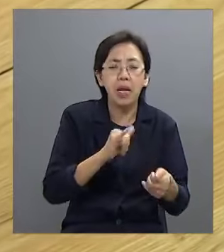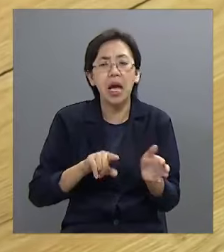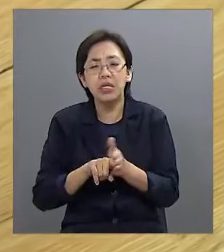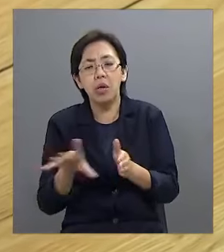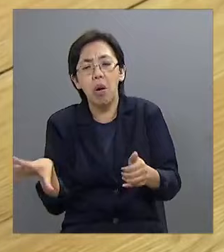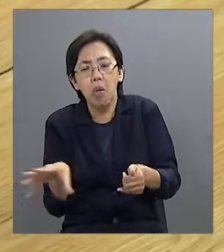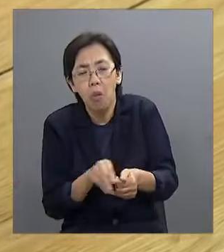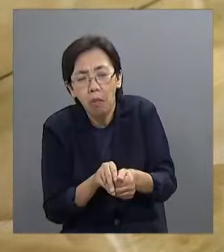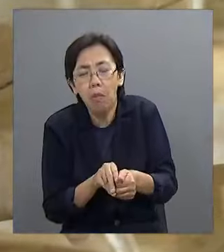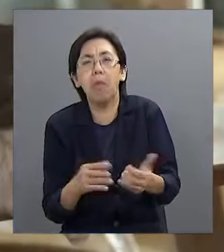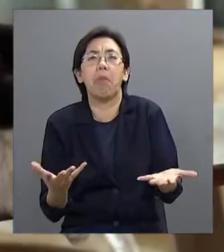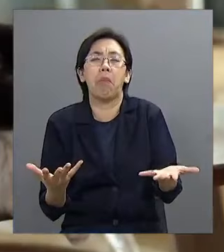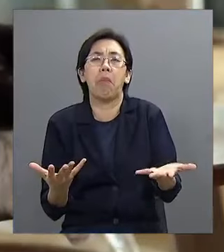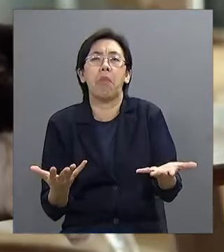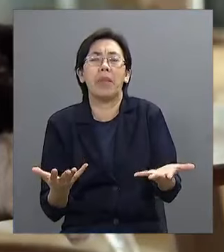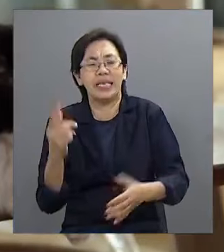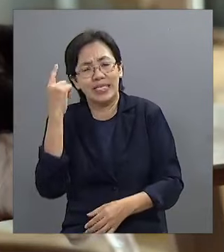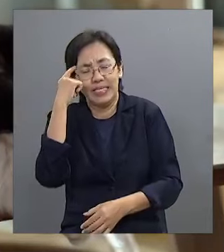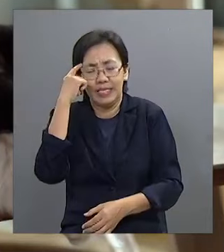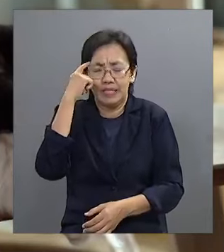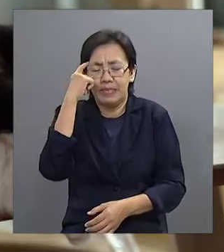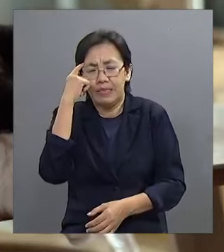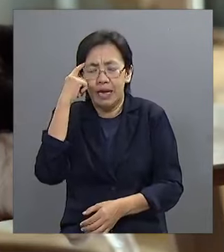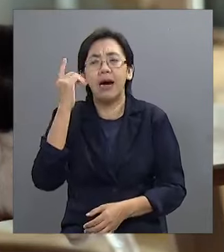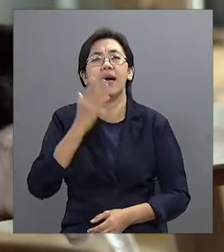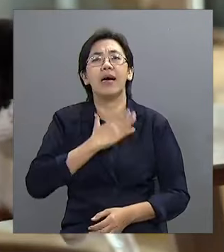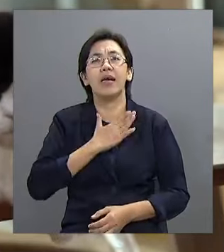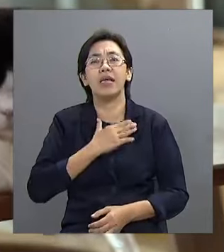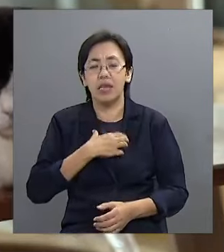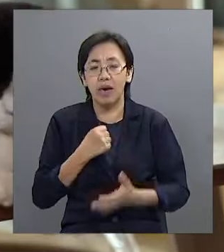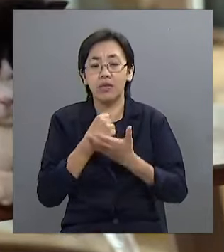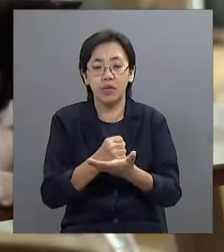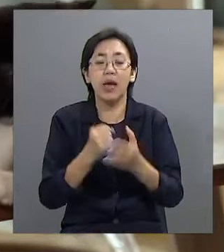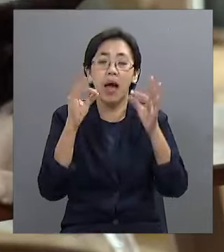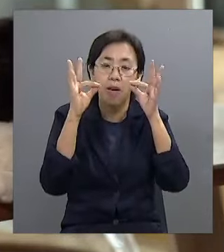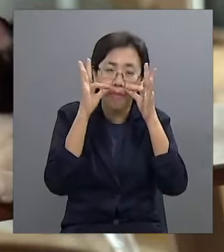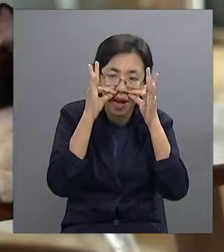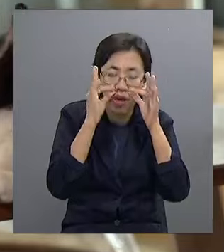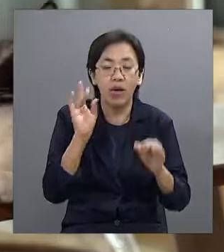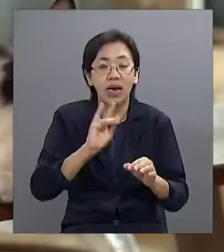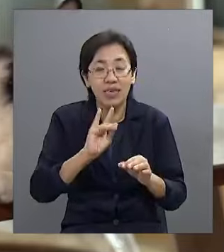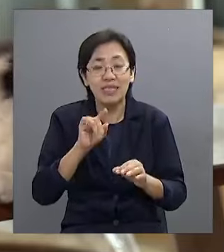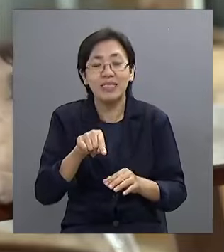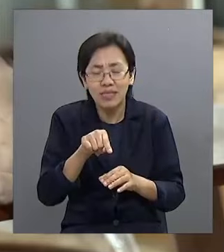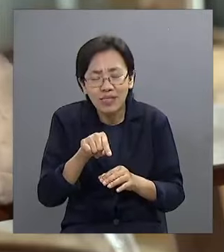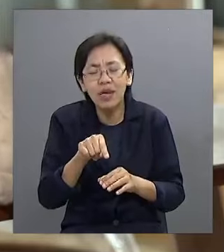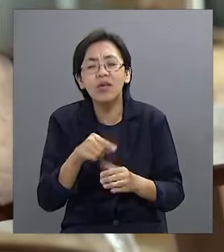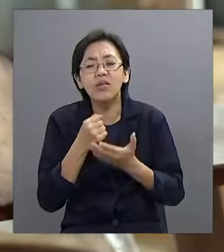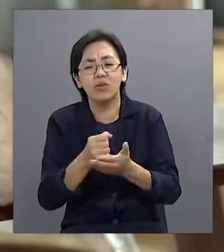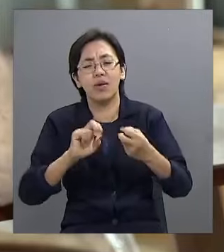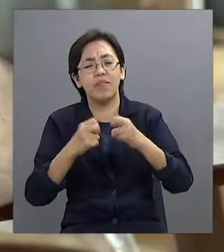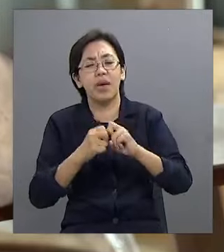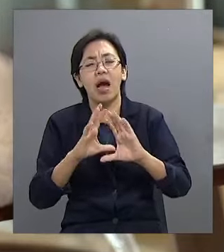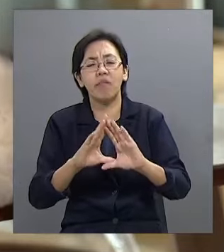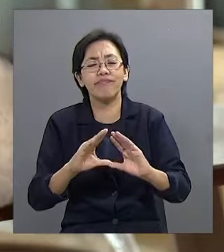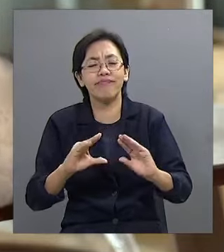าสักวันหนึ่งอะไรอย่างเงี้ยค่ะเพราะฉะนั้นการที่จะทำให้เขามีความสุขจริงๆหรือว่าลดปัญหาจริงๆเนี่ยก็คือเอาเขาเข้